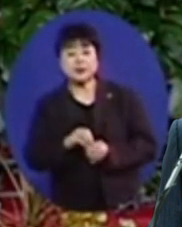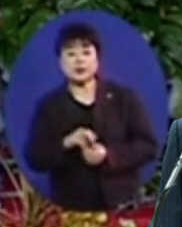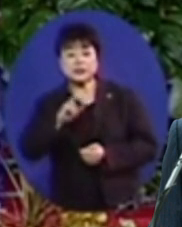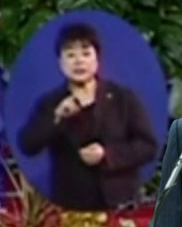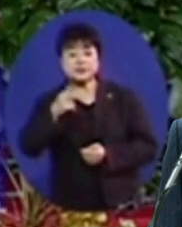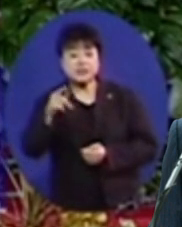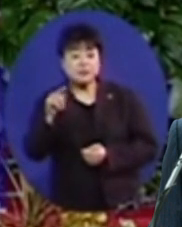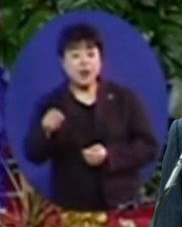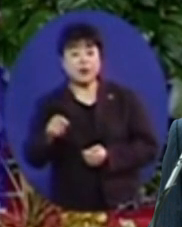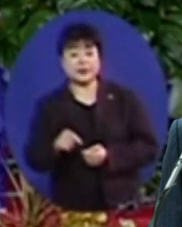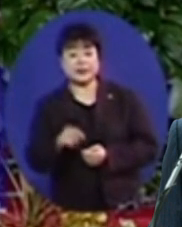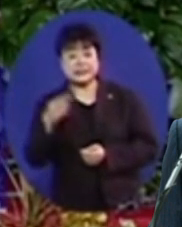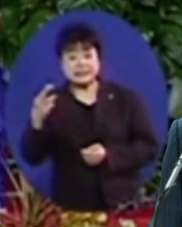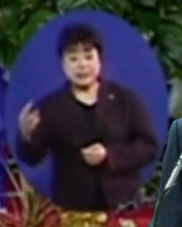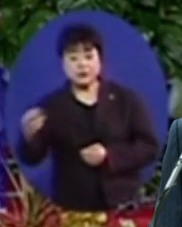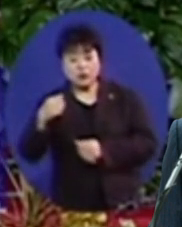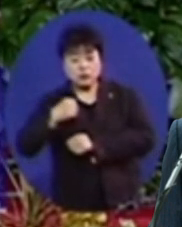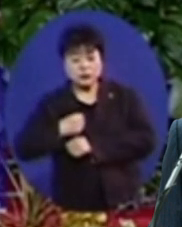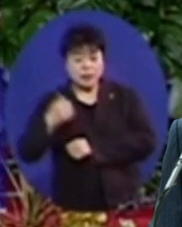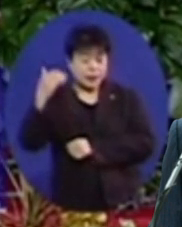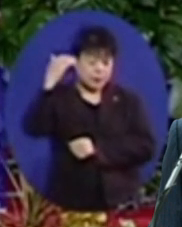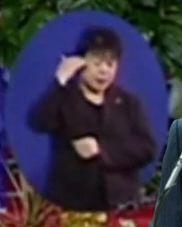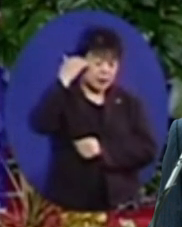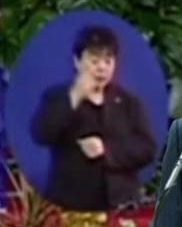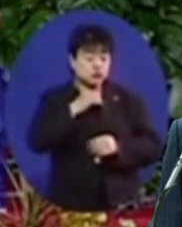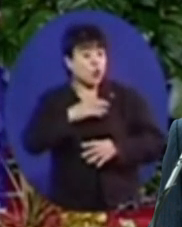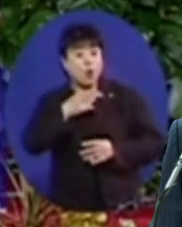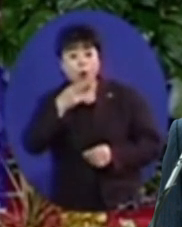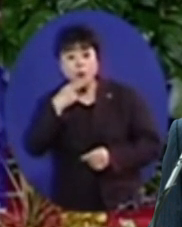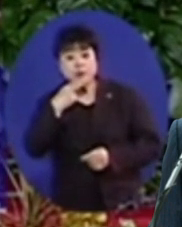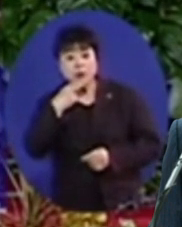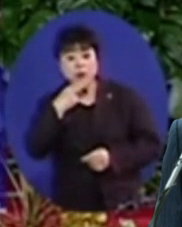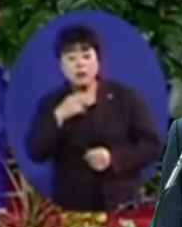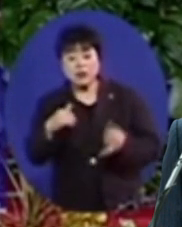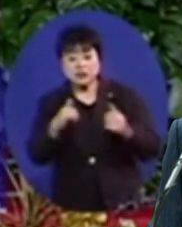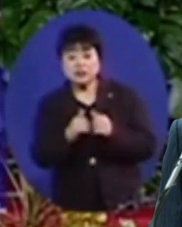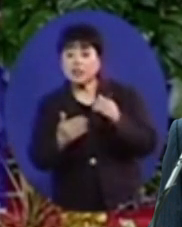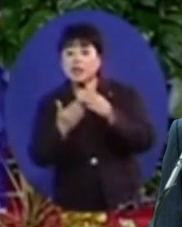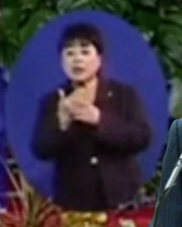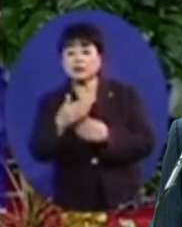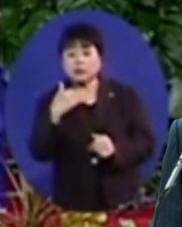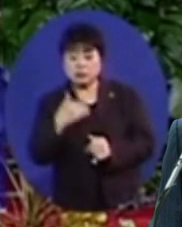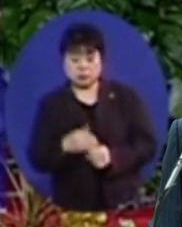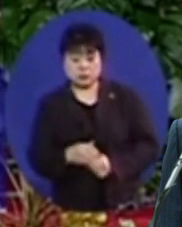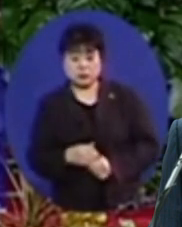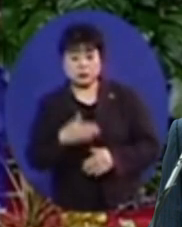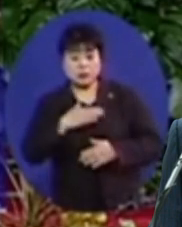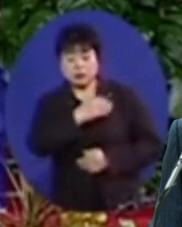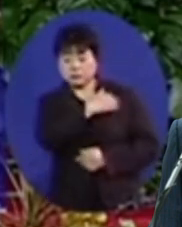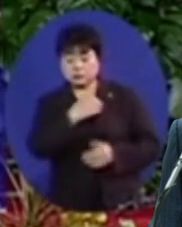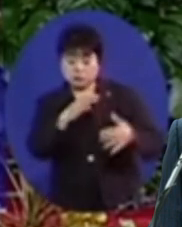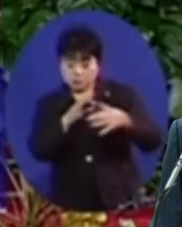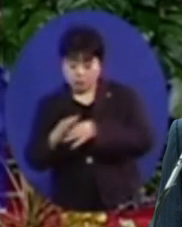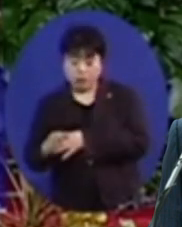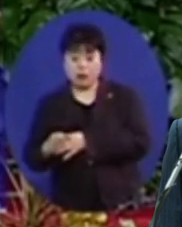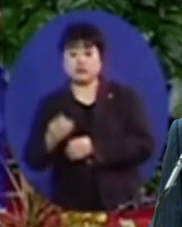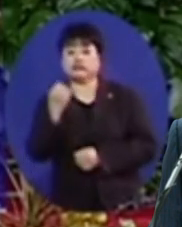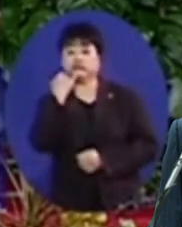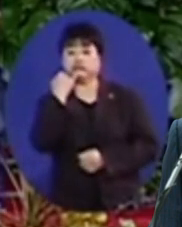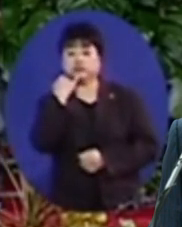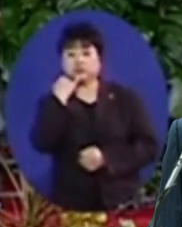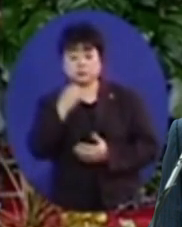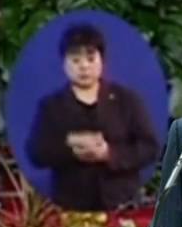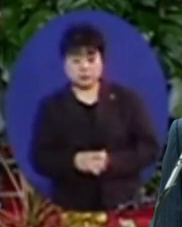군대가 나를 대적하여 진실지라도 내 마음이 두렵지 아니하며 전쟁이 일어나 나를 치리하려도 나는 여전히 태연하리로다.